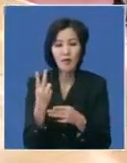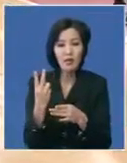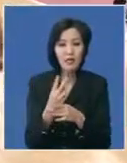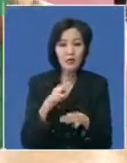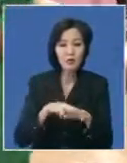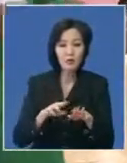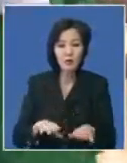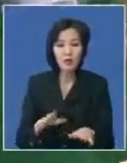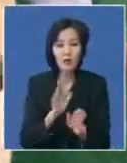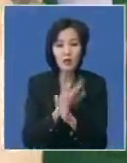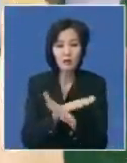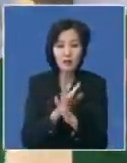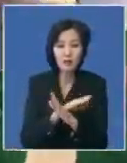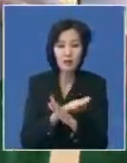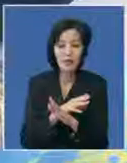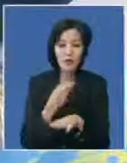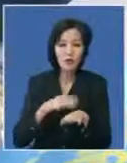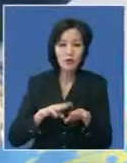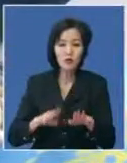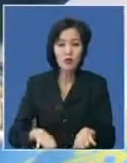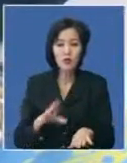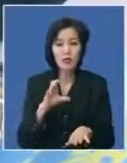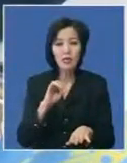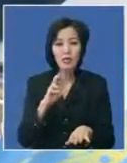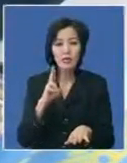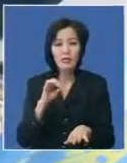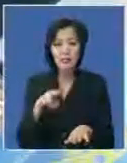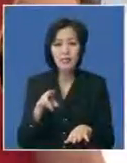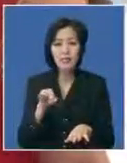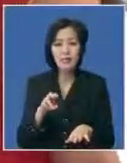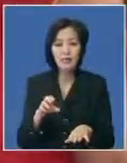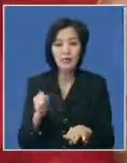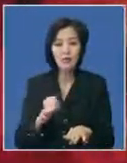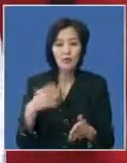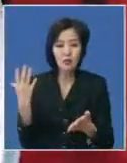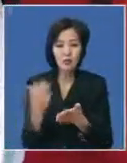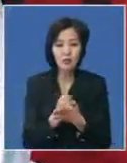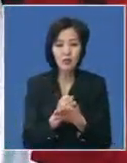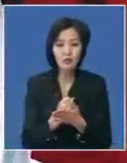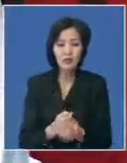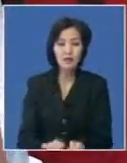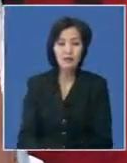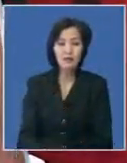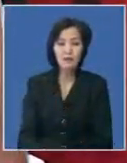орынды қапшағайлықтар еленсе, үздік үштікті Ескелді ауданының ойыншылары түйіндеді. Жарқын Нұрланұлы, Абзал Нүсіпов, Жетісу телеарнасы.